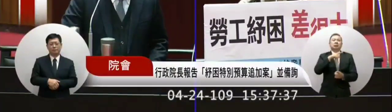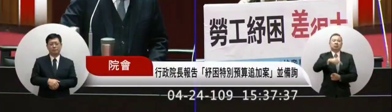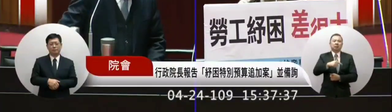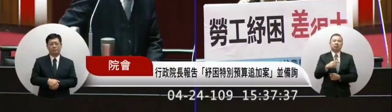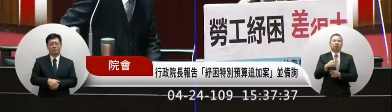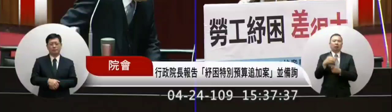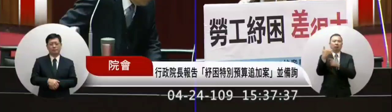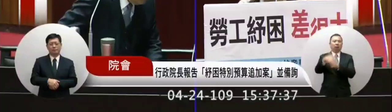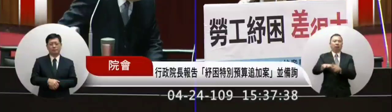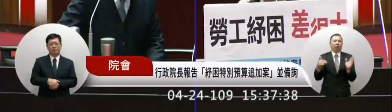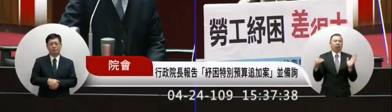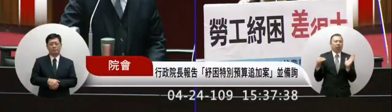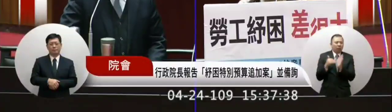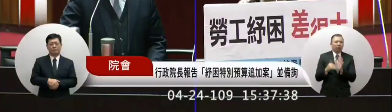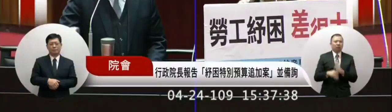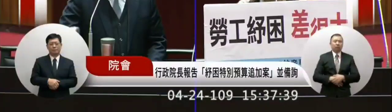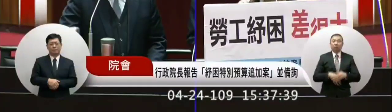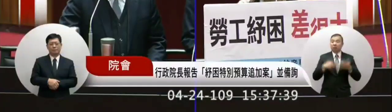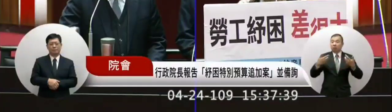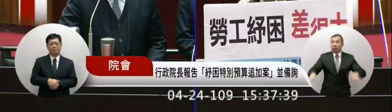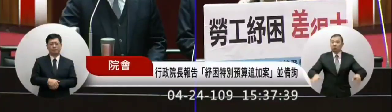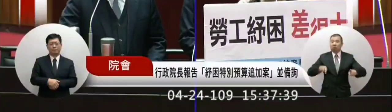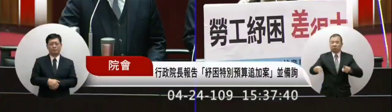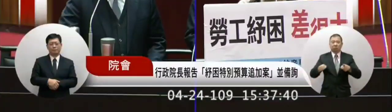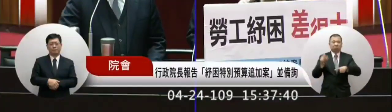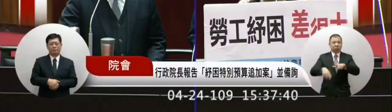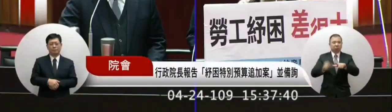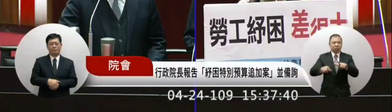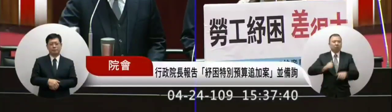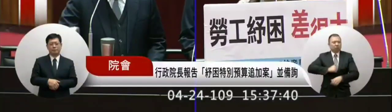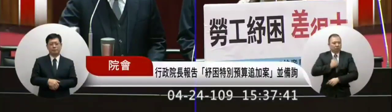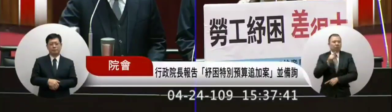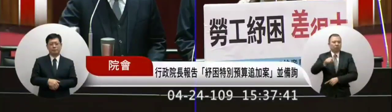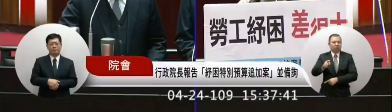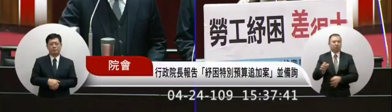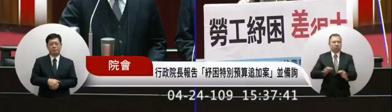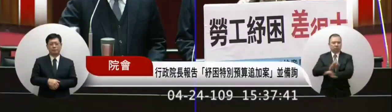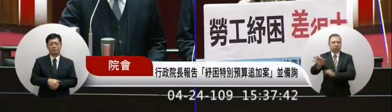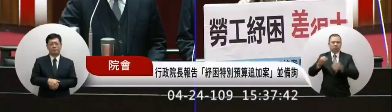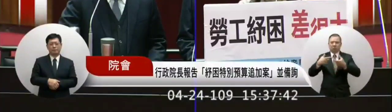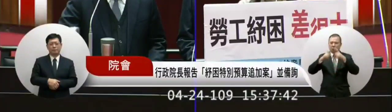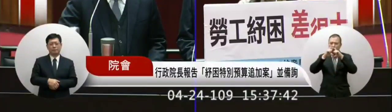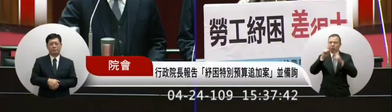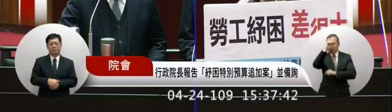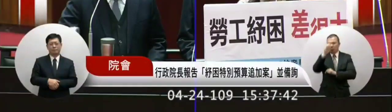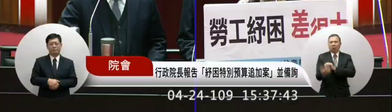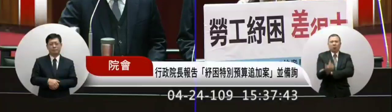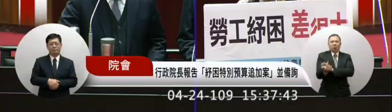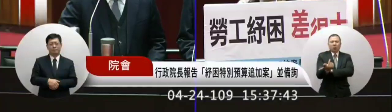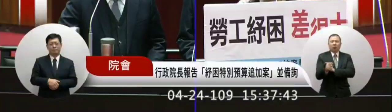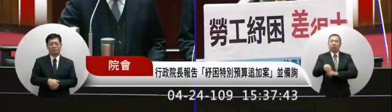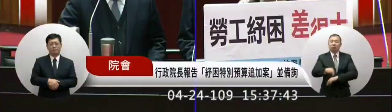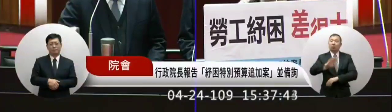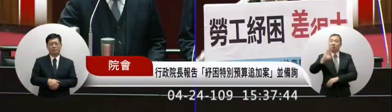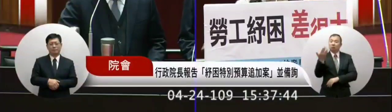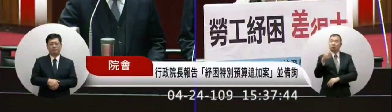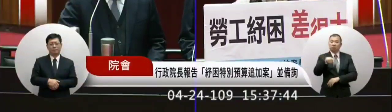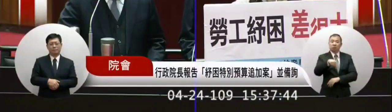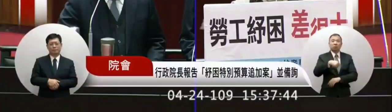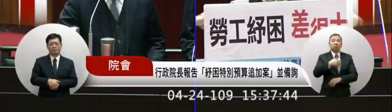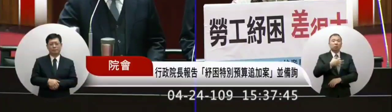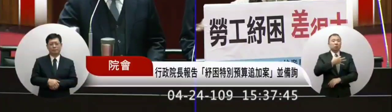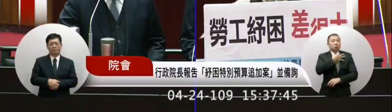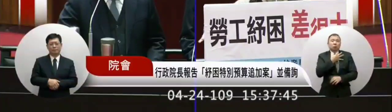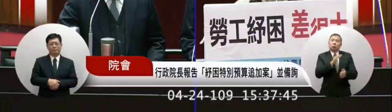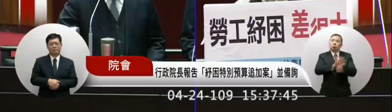很多产业真的很需要来振兴了哈。可是当然这段时间最重要是纾困，没先纾困就说